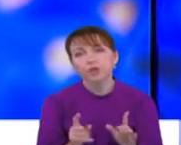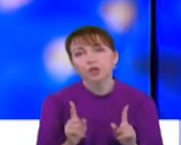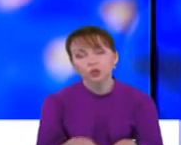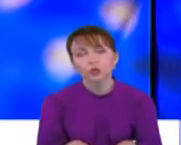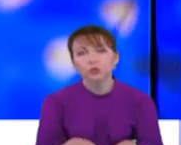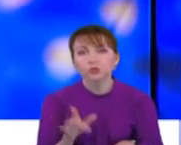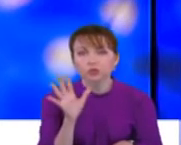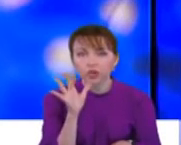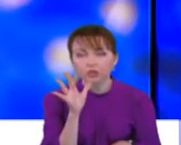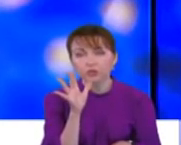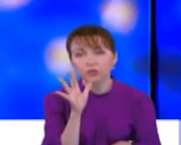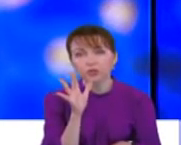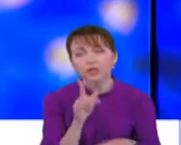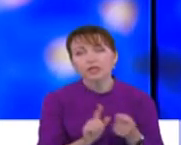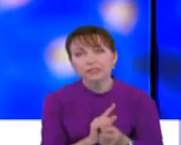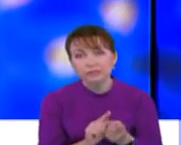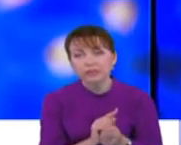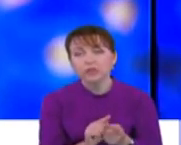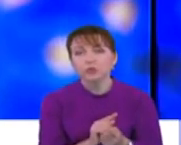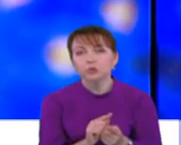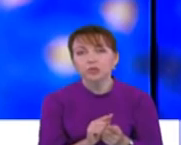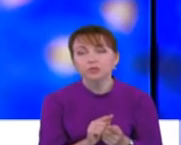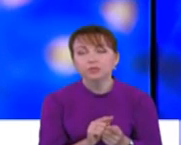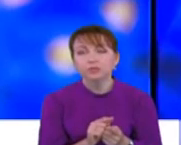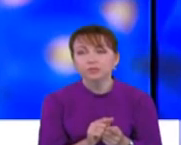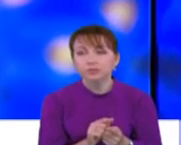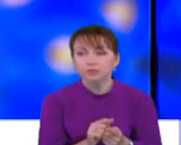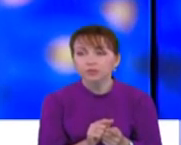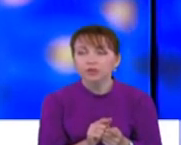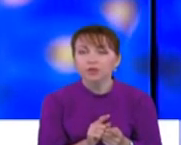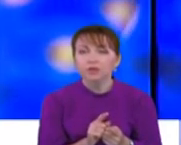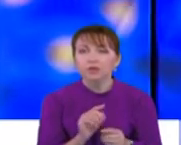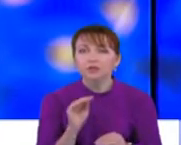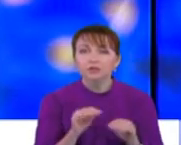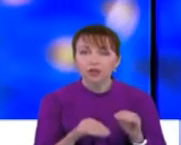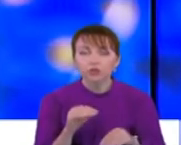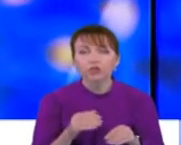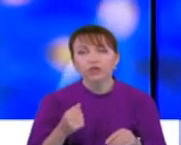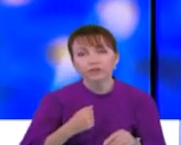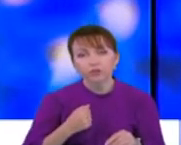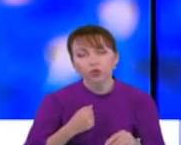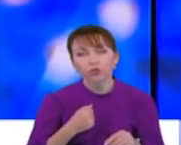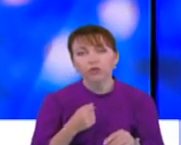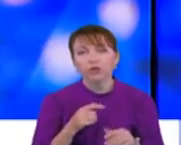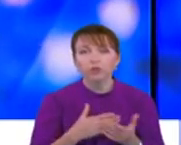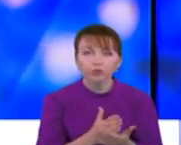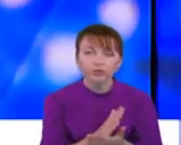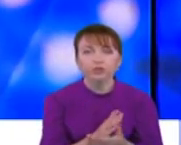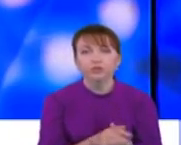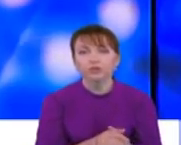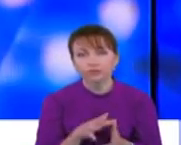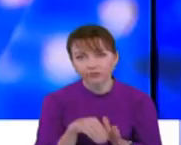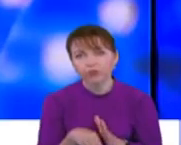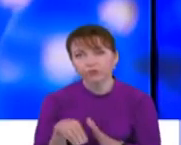часом, можливо, змінюється вага складової, військової чи політичної. Якщо